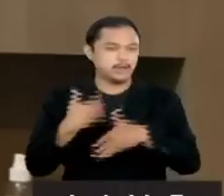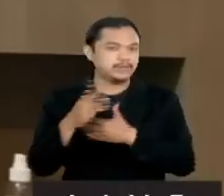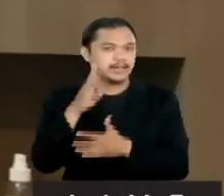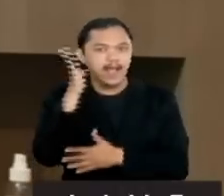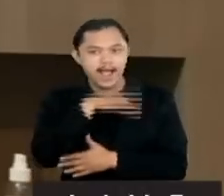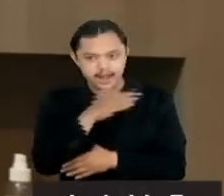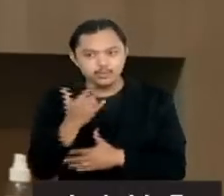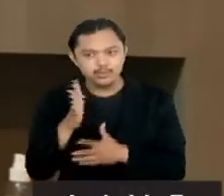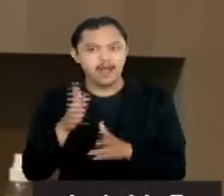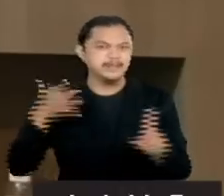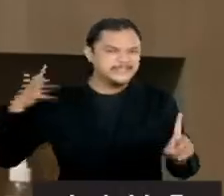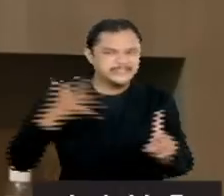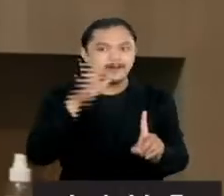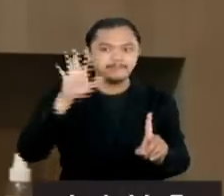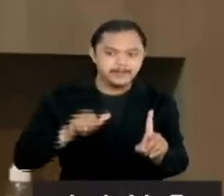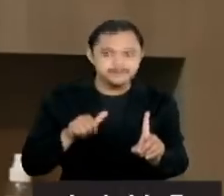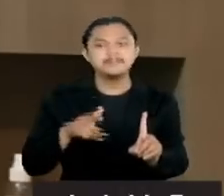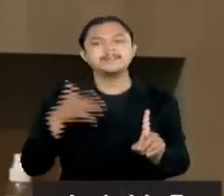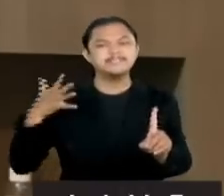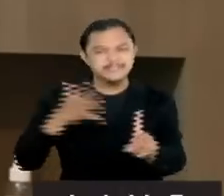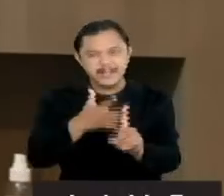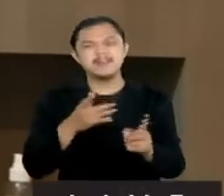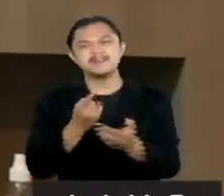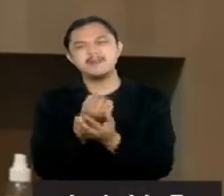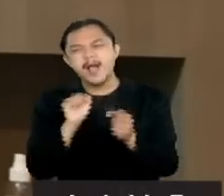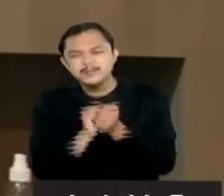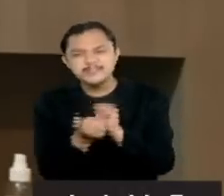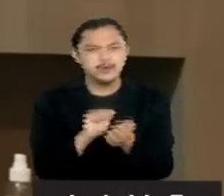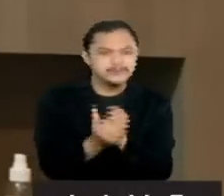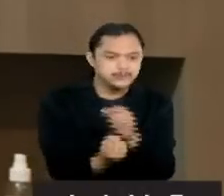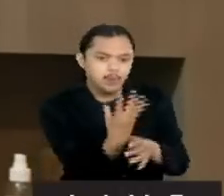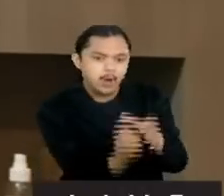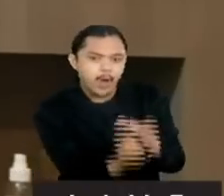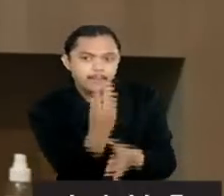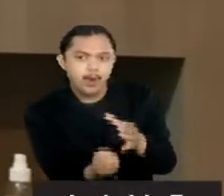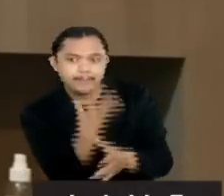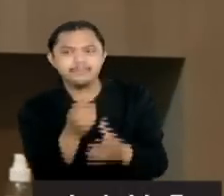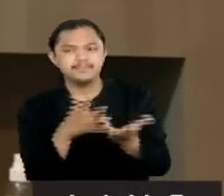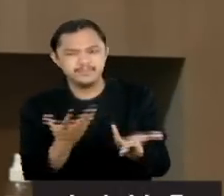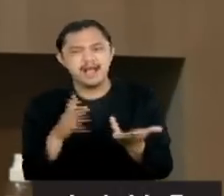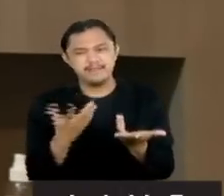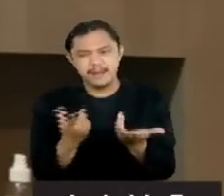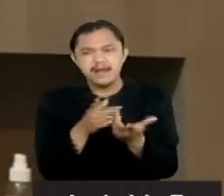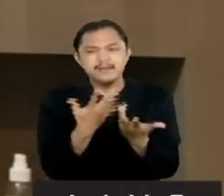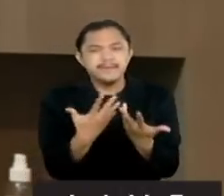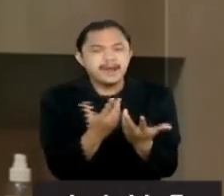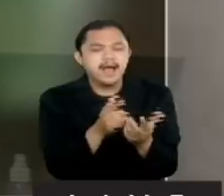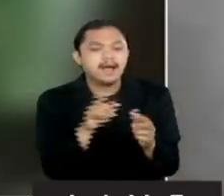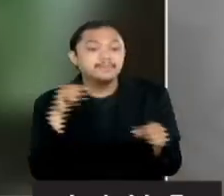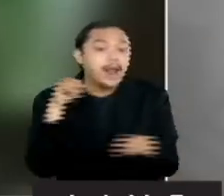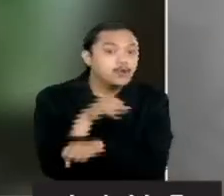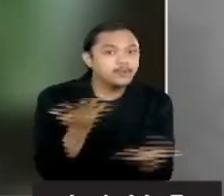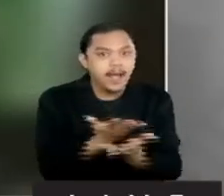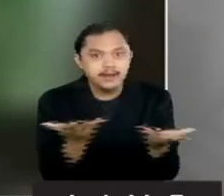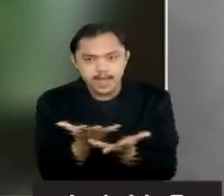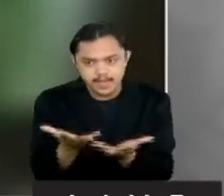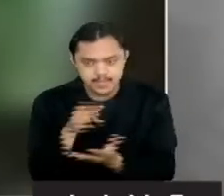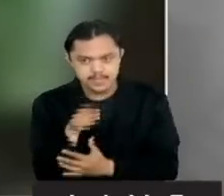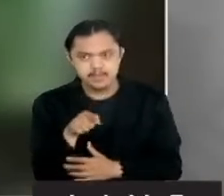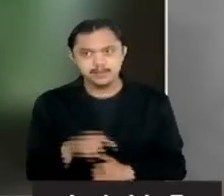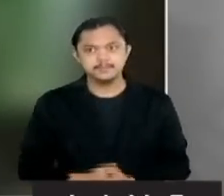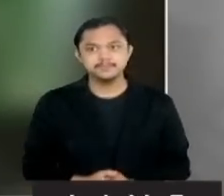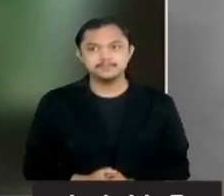untuk melakukan pengungkapan dengan melakukan pendalaman terkait dengan keterangan-keterangan dan juga beberapa alat-alat